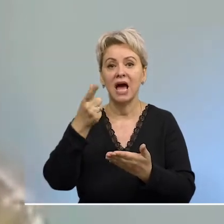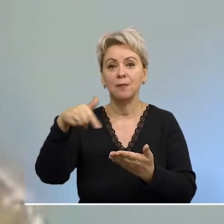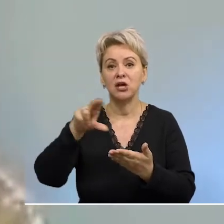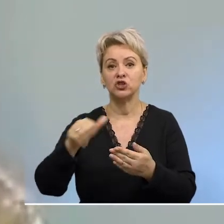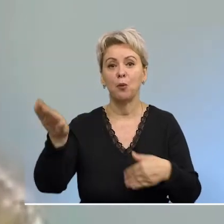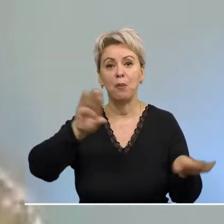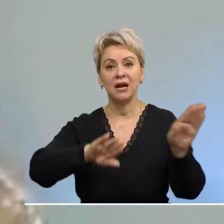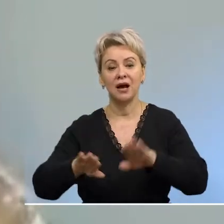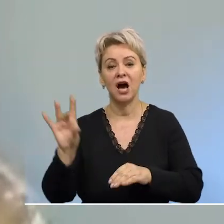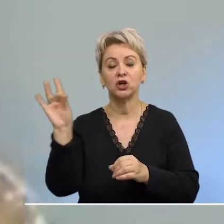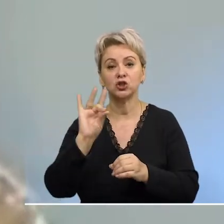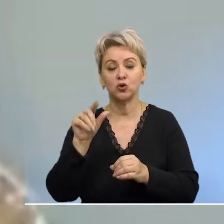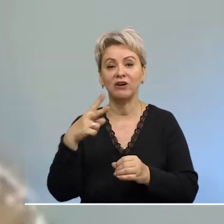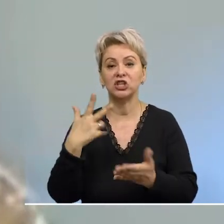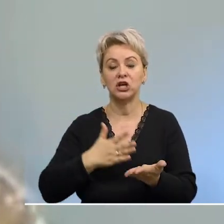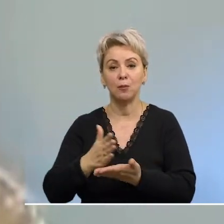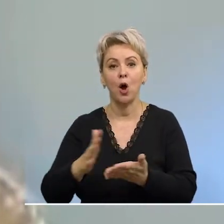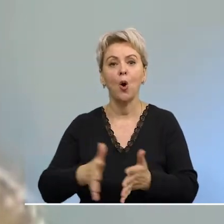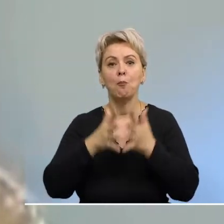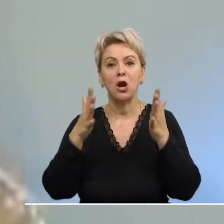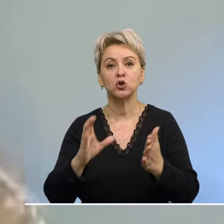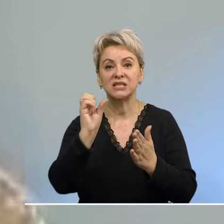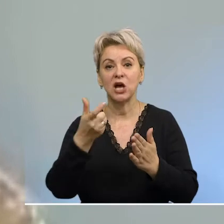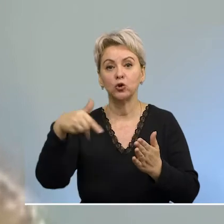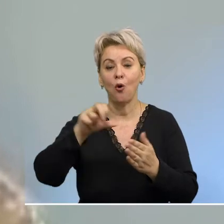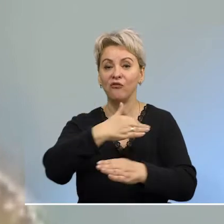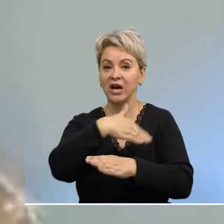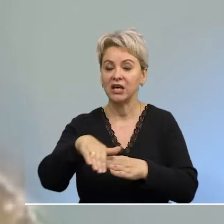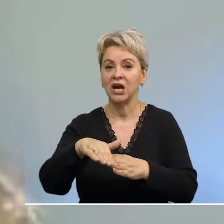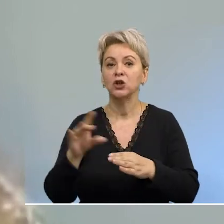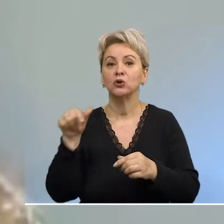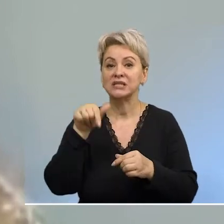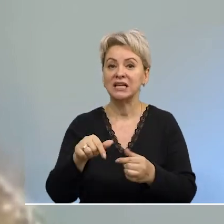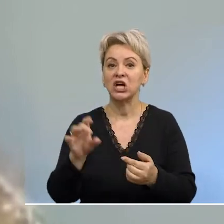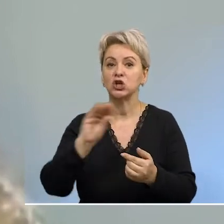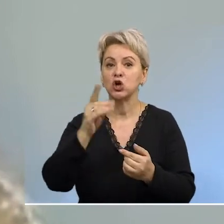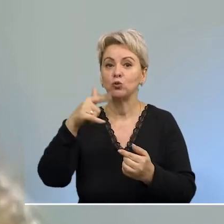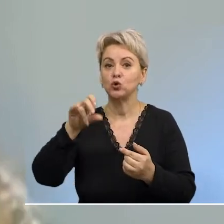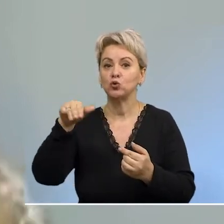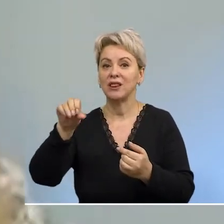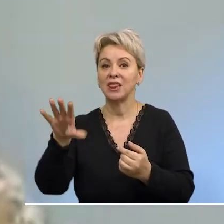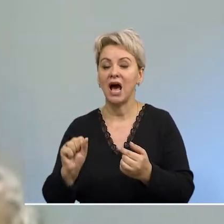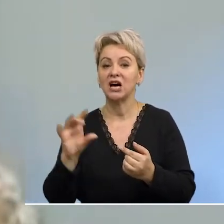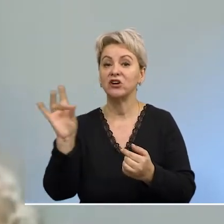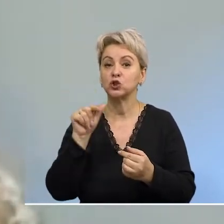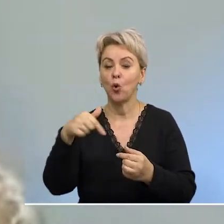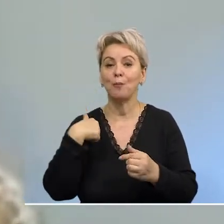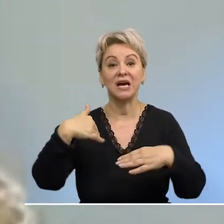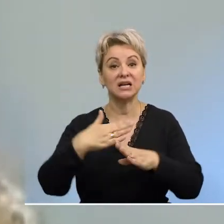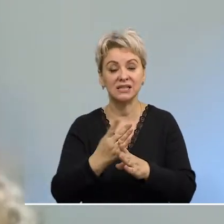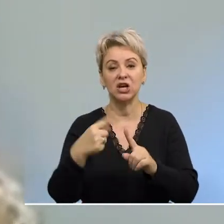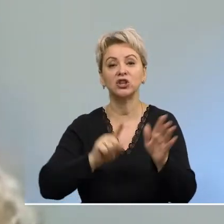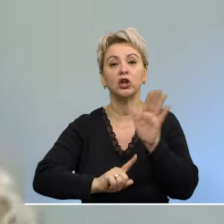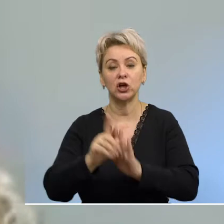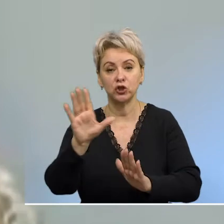набережной берега Ростова, 3 маршрута по Большой Садовой, жемчужина Ростова называется. Мы их разбили.